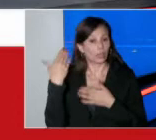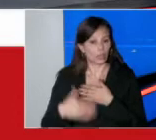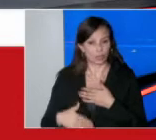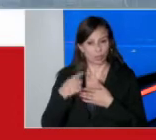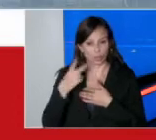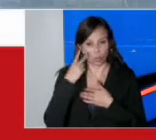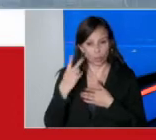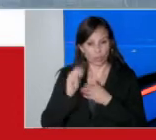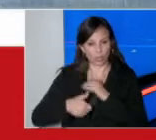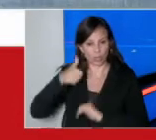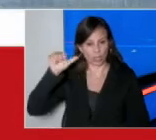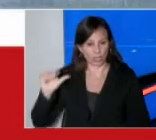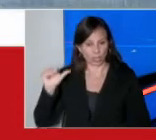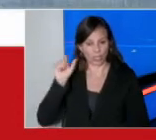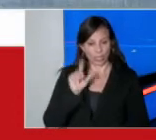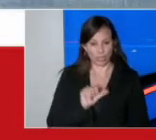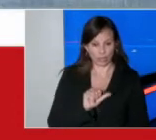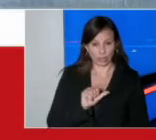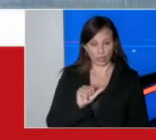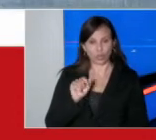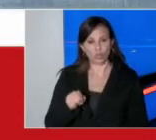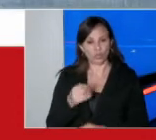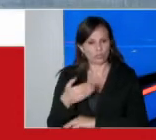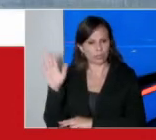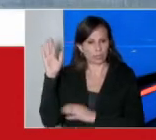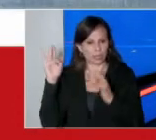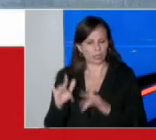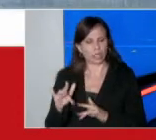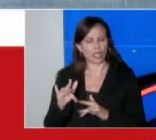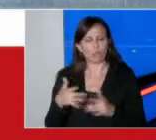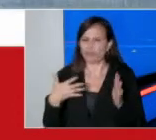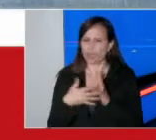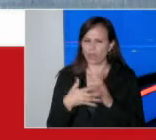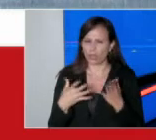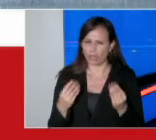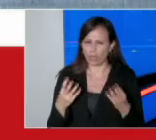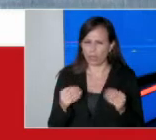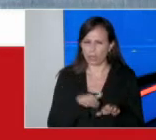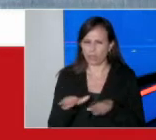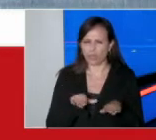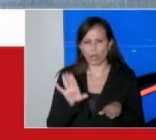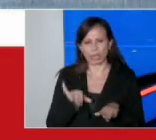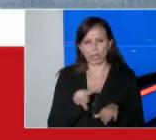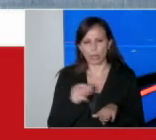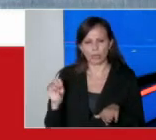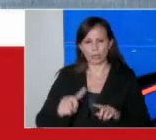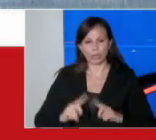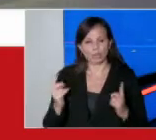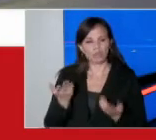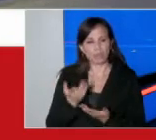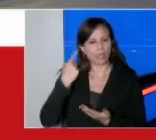השר אלי אבידר, שהוא מצביע נגד, אבל מה שנקרא לא חוסך שבטו מהממשלה גם בדברים אחרים, מה דעתך על ההתנהלות